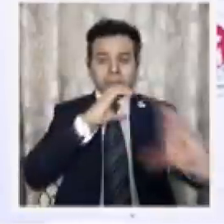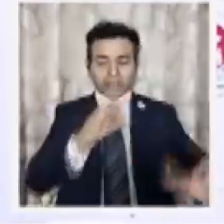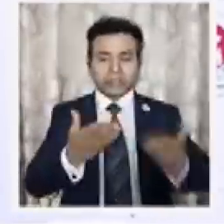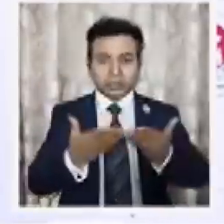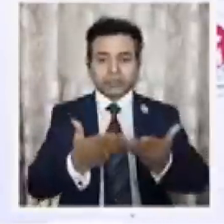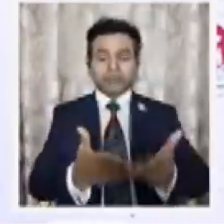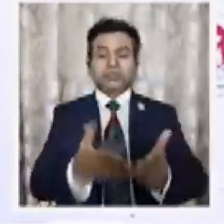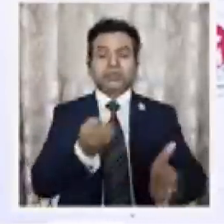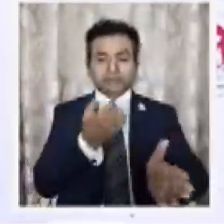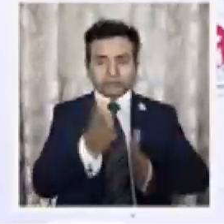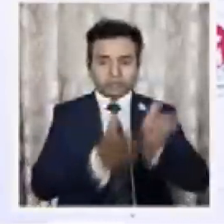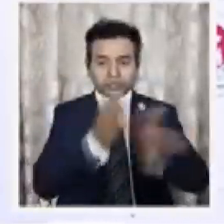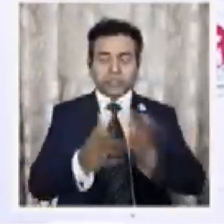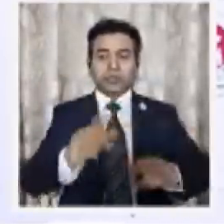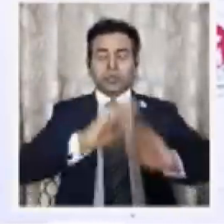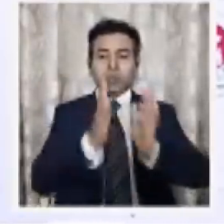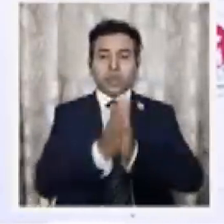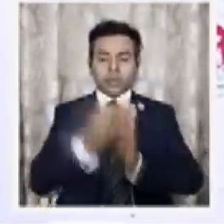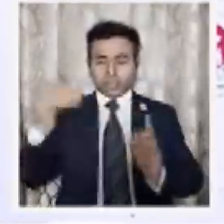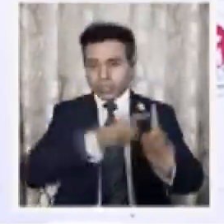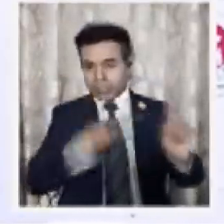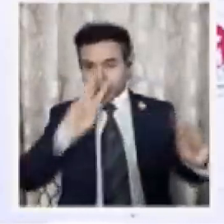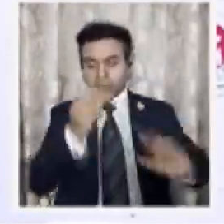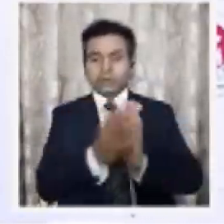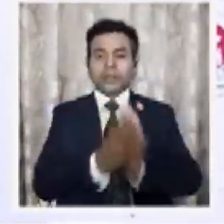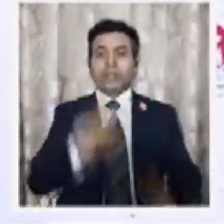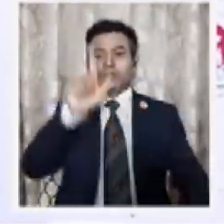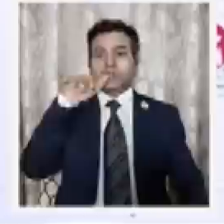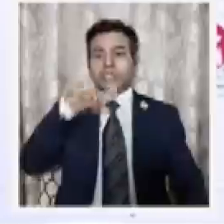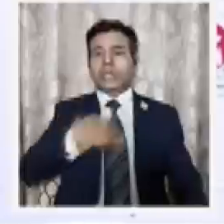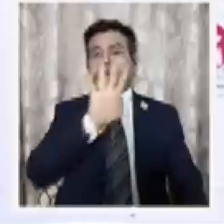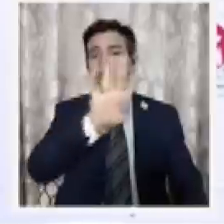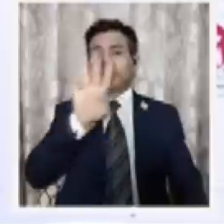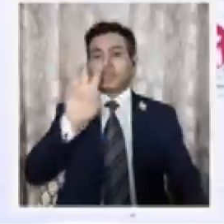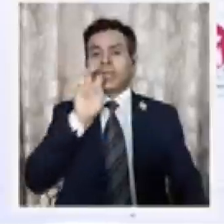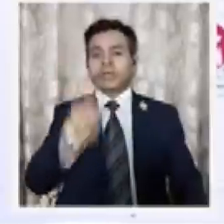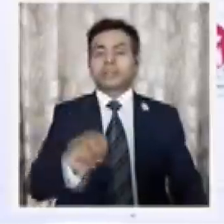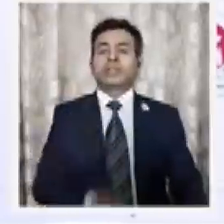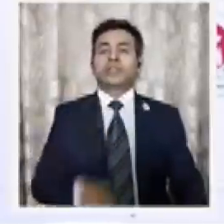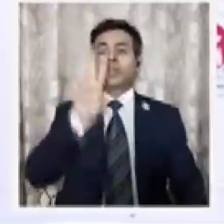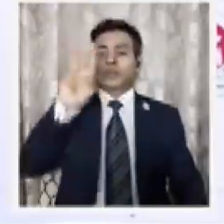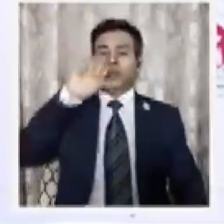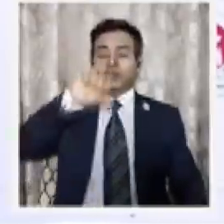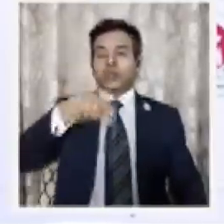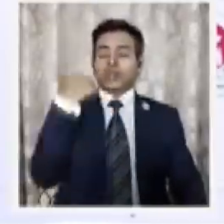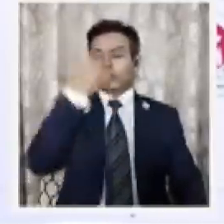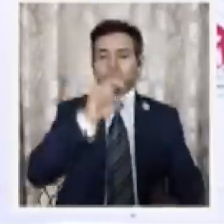সব বিমানবন্দর, স্থলবন্দর এবং সমুদ্র বন্দর ছাড়াও ক্যান্টনমেন্ট রেল স্টেশন সহ এ পর্যন্ত স্ক্রিনিং হয়েছে